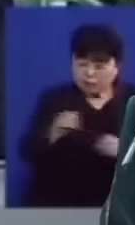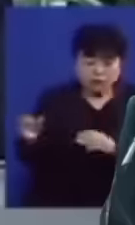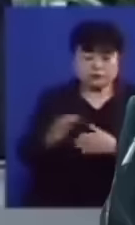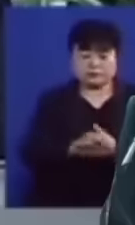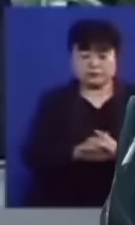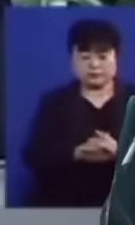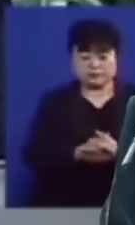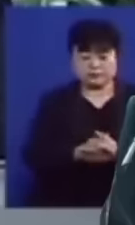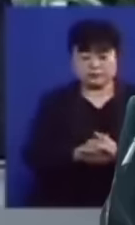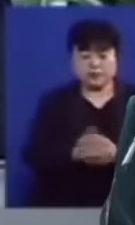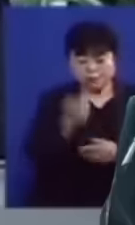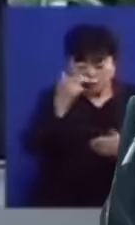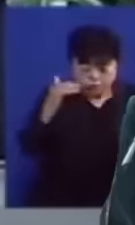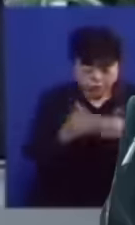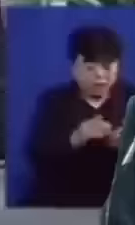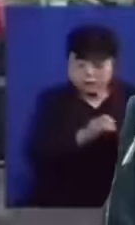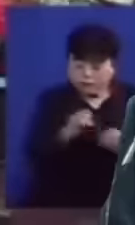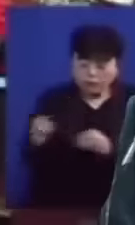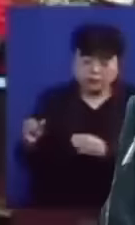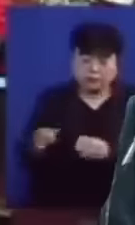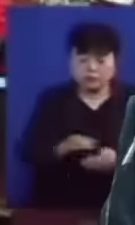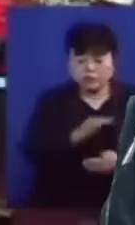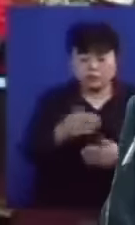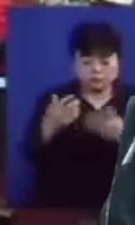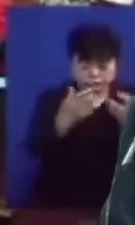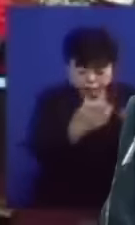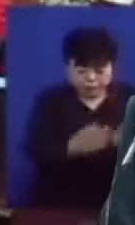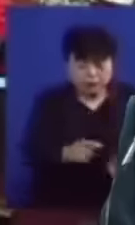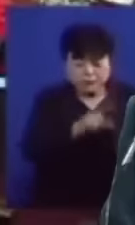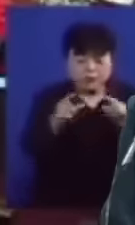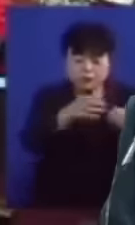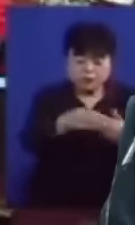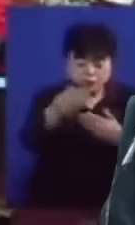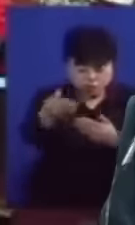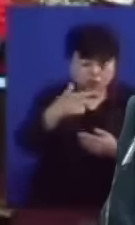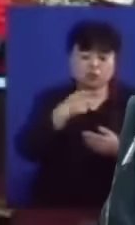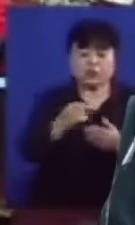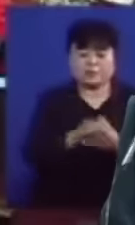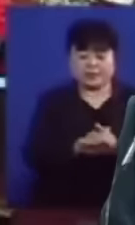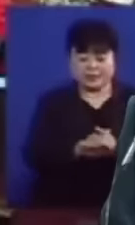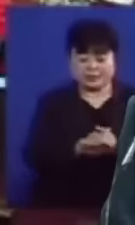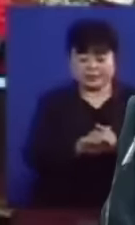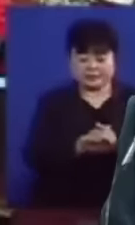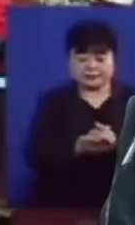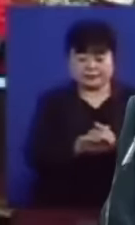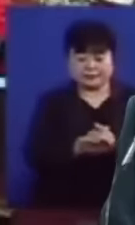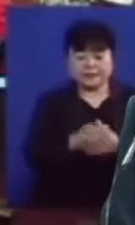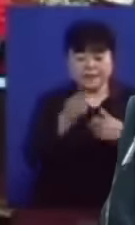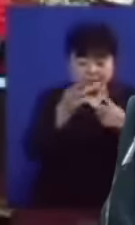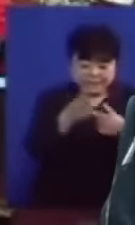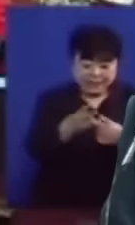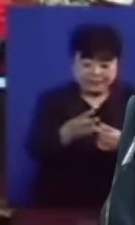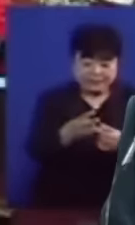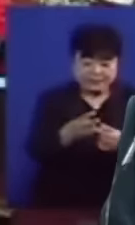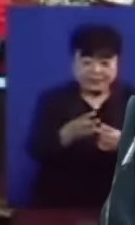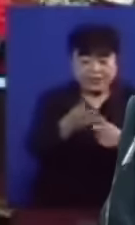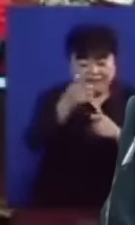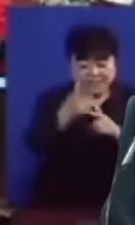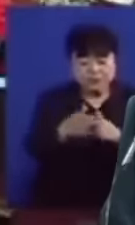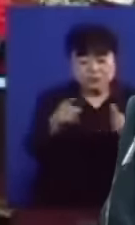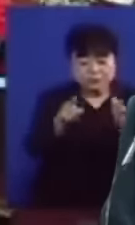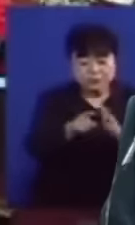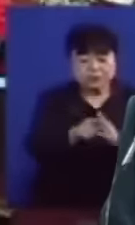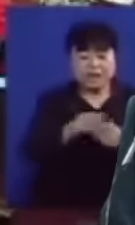것입니다. 목숨까지 버려서 여러분을 풍성한 삶으로 이끌기를 원하시는 것입니다. 셋째로, 우리가